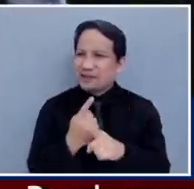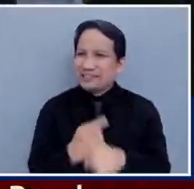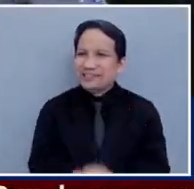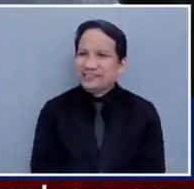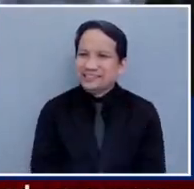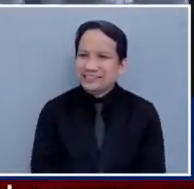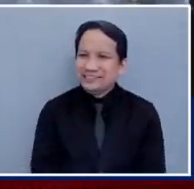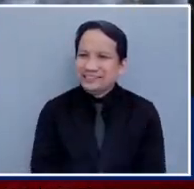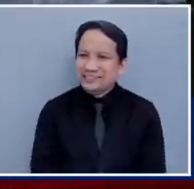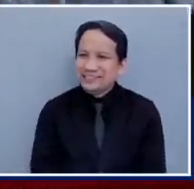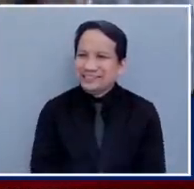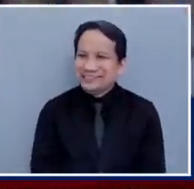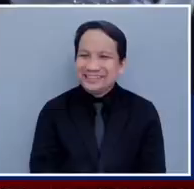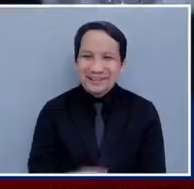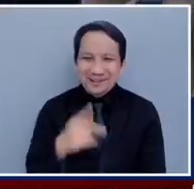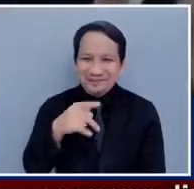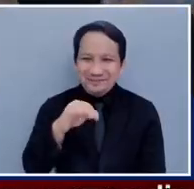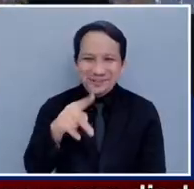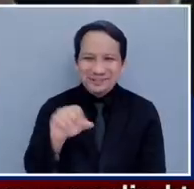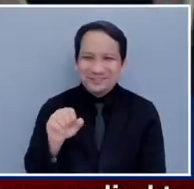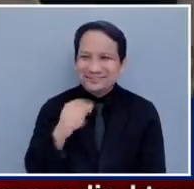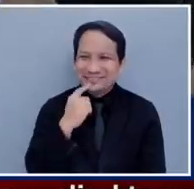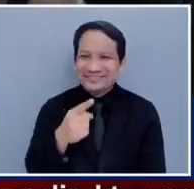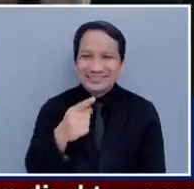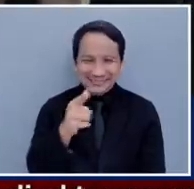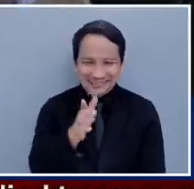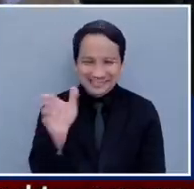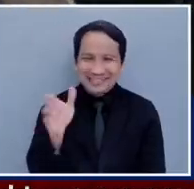At P-pop Generation.